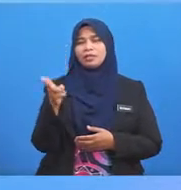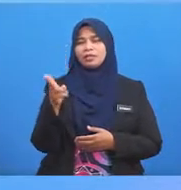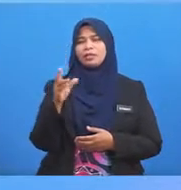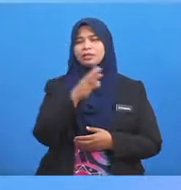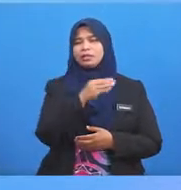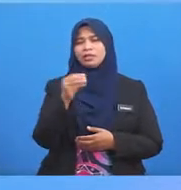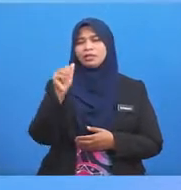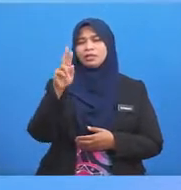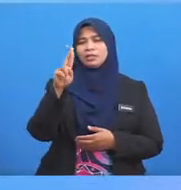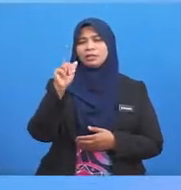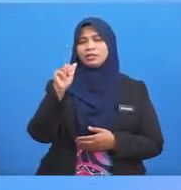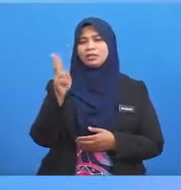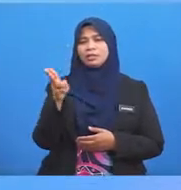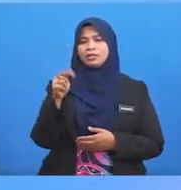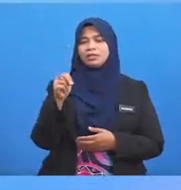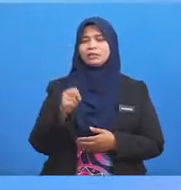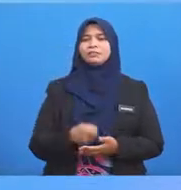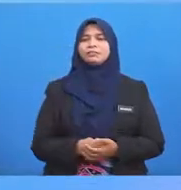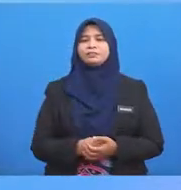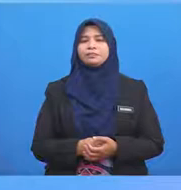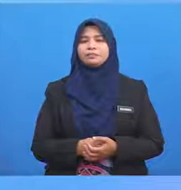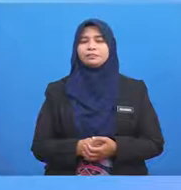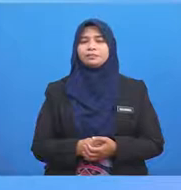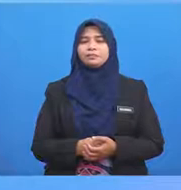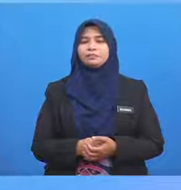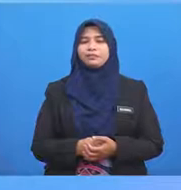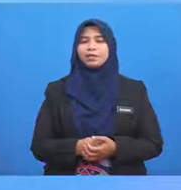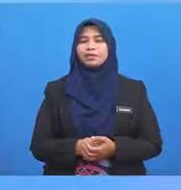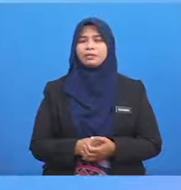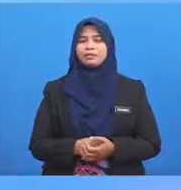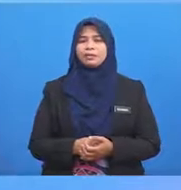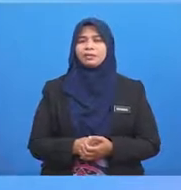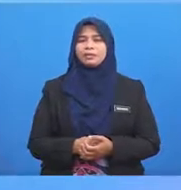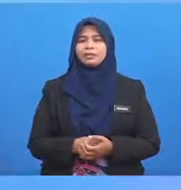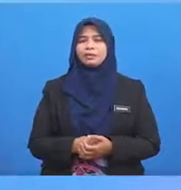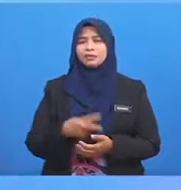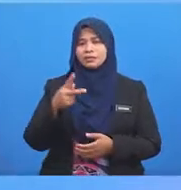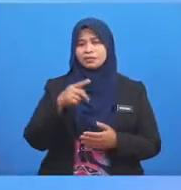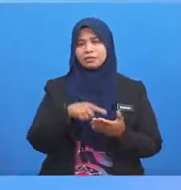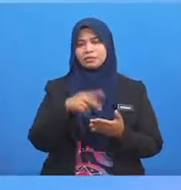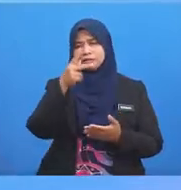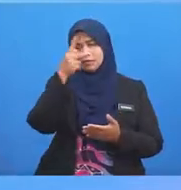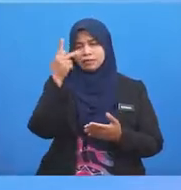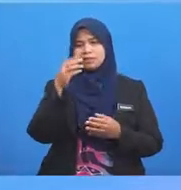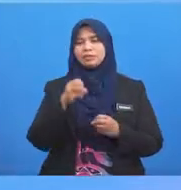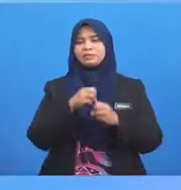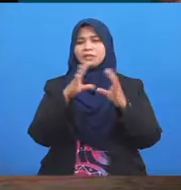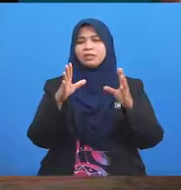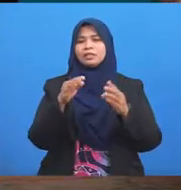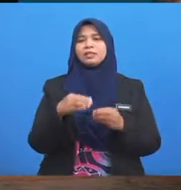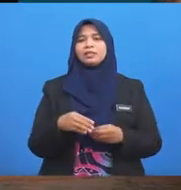akad tabarru', iaitu akad Al-Kafalah dan akad Ar-Rohnu, kerana penerangan